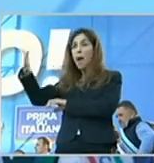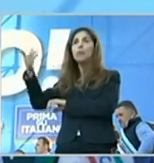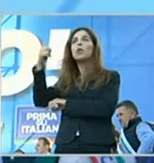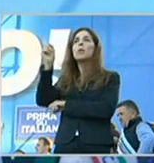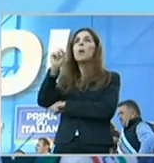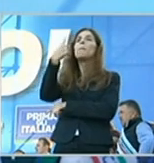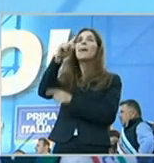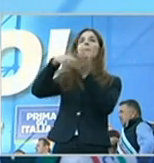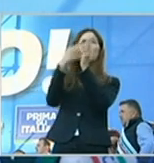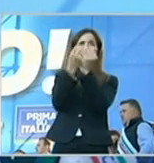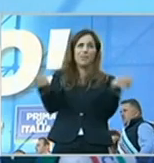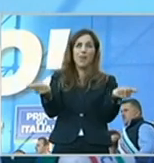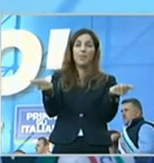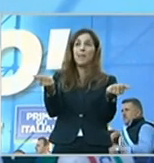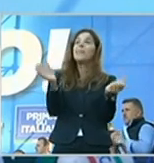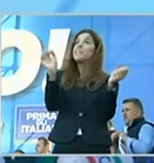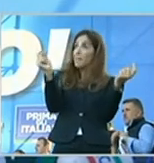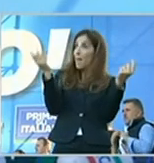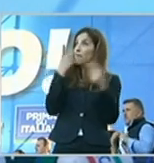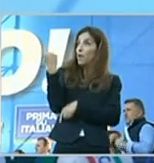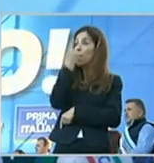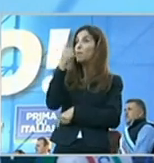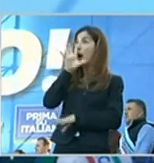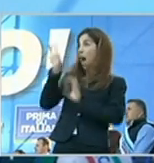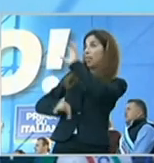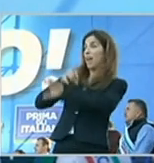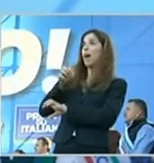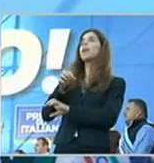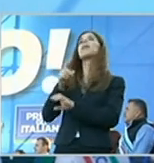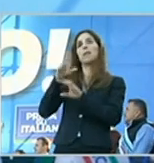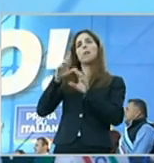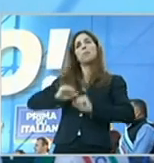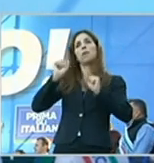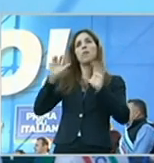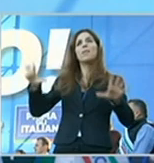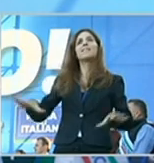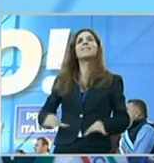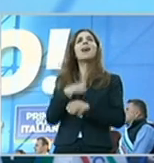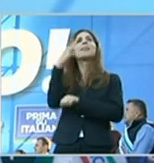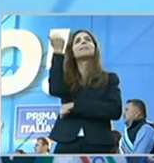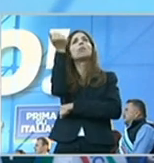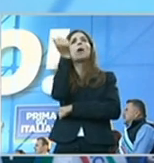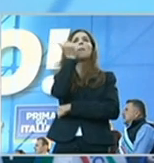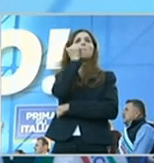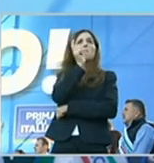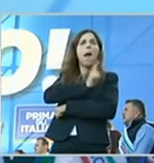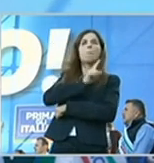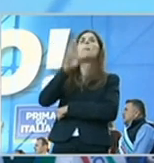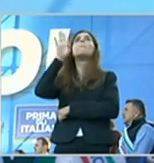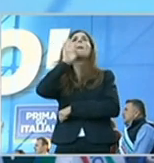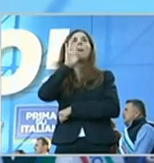perché se avessi voluto attaccare avrei cominciato salutando la mia mamma e il mio papà che sono a